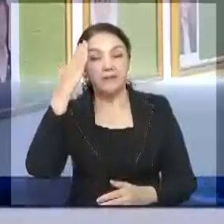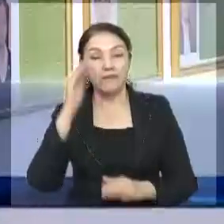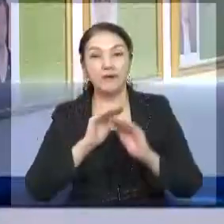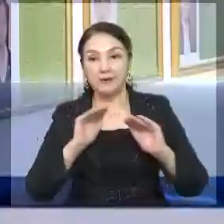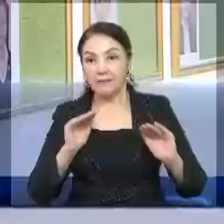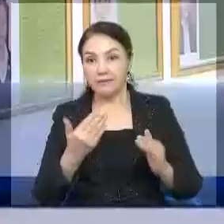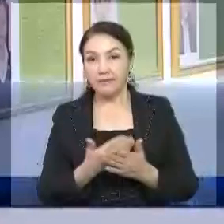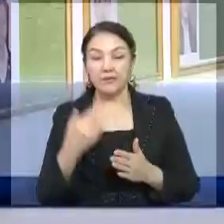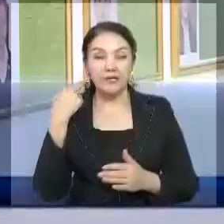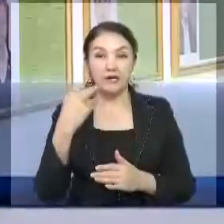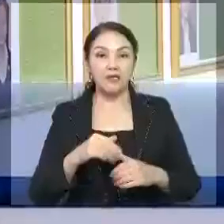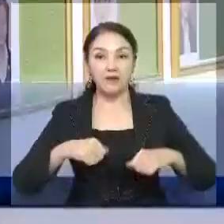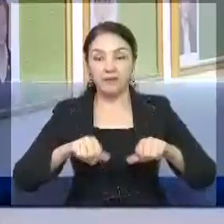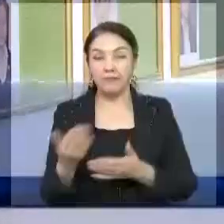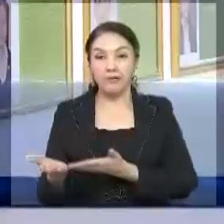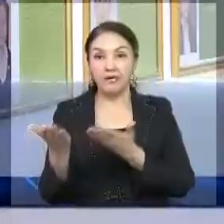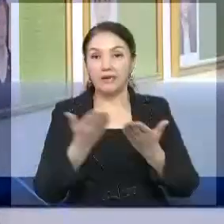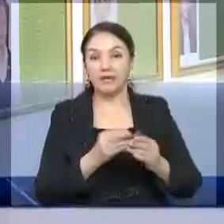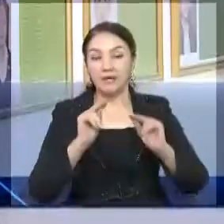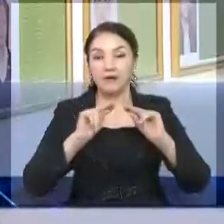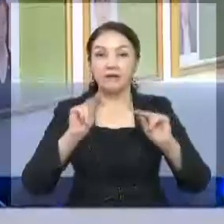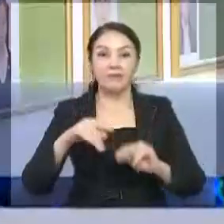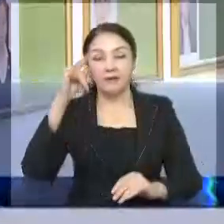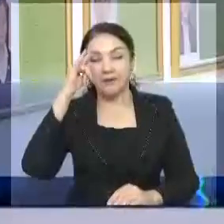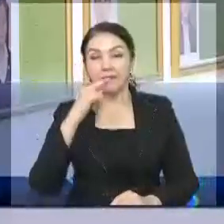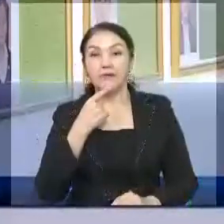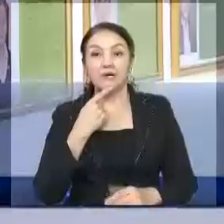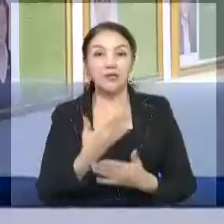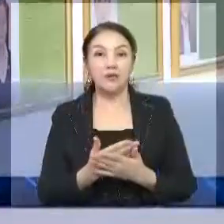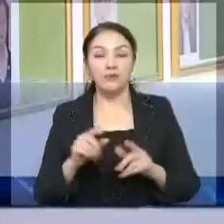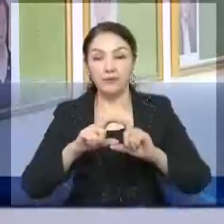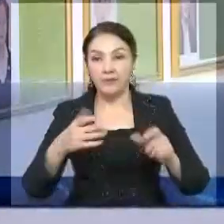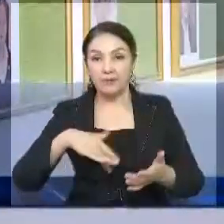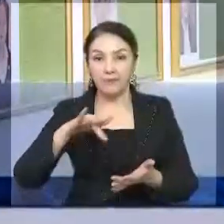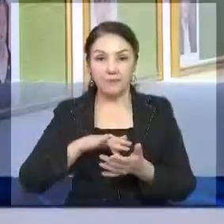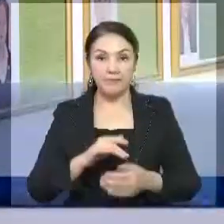талантливых детей. В качестве жюри мы пригласили преподавателей казахской литературы средних школ города.